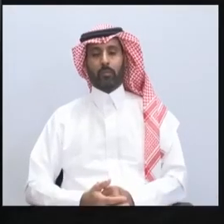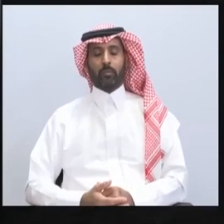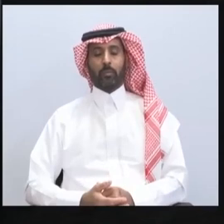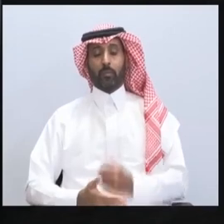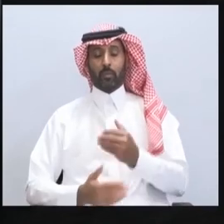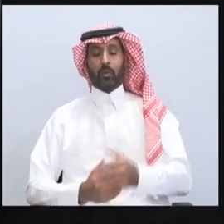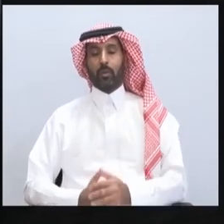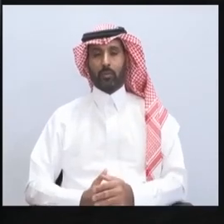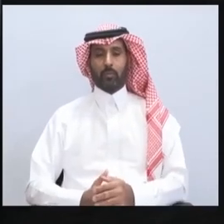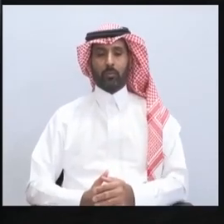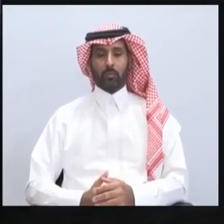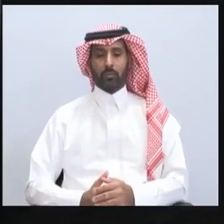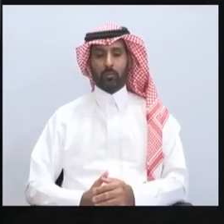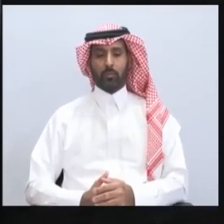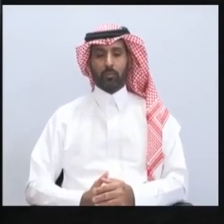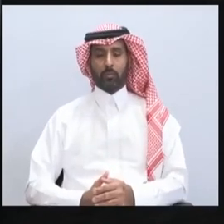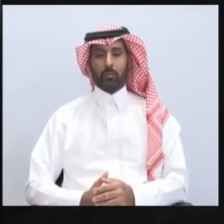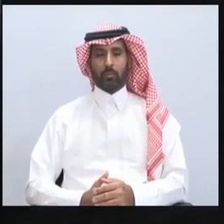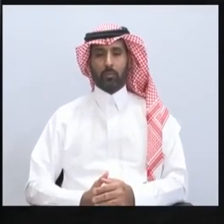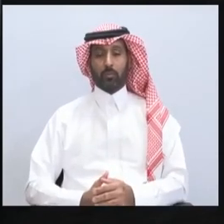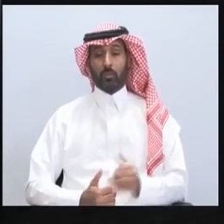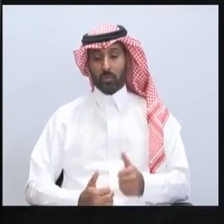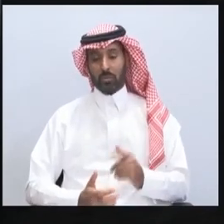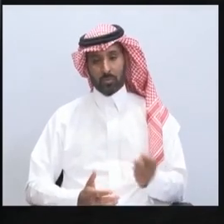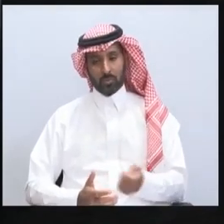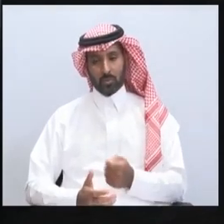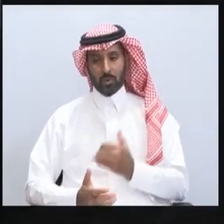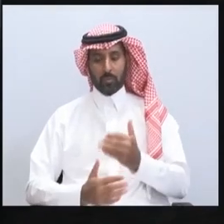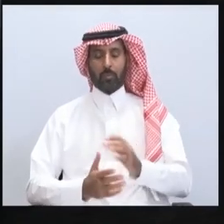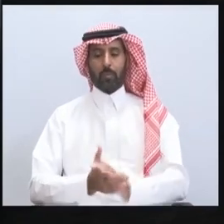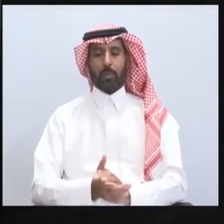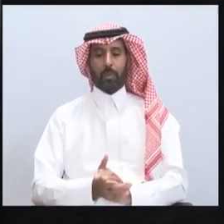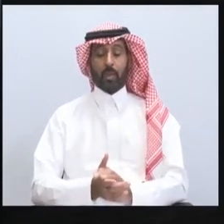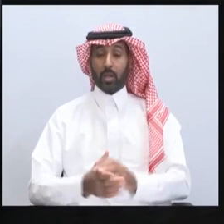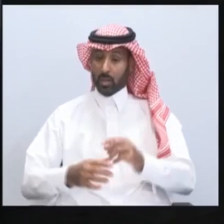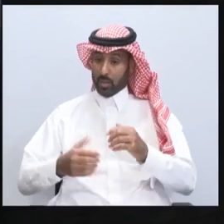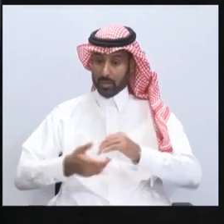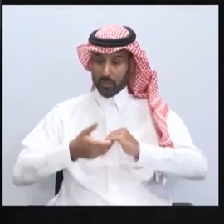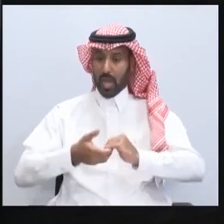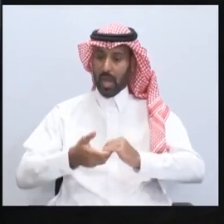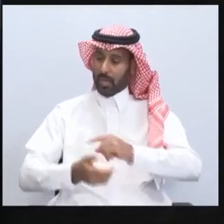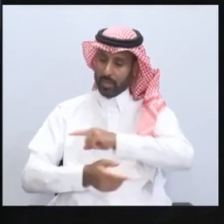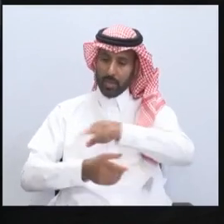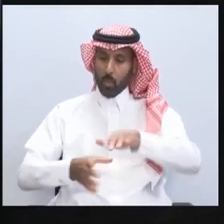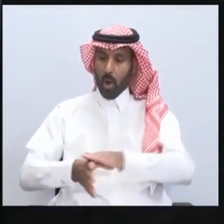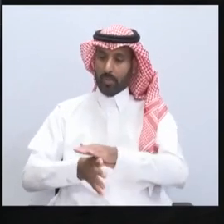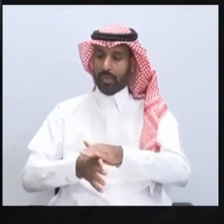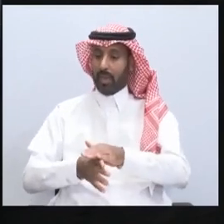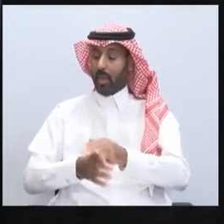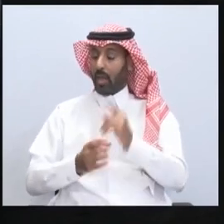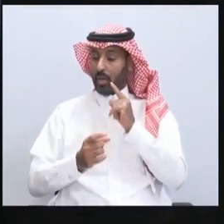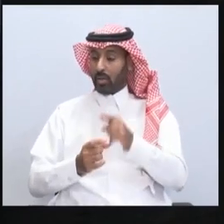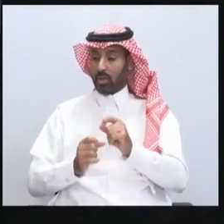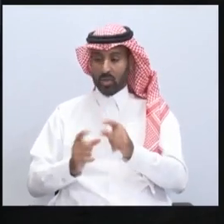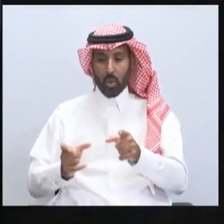اذا ابنائي وبنات الطلاب احسنتم هذا الالف فاف وهذه المحبه هي